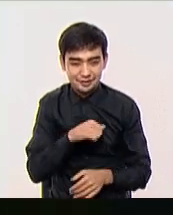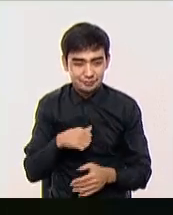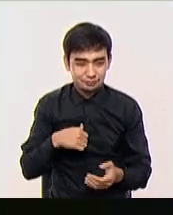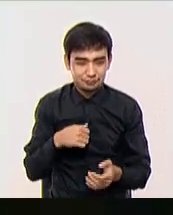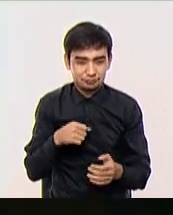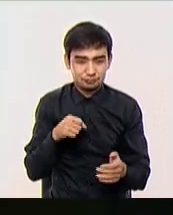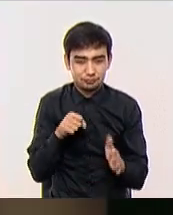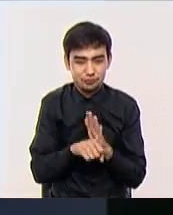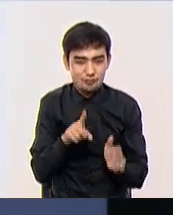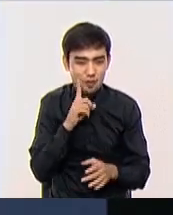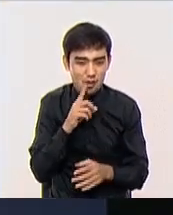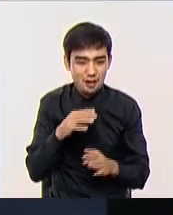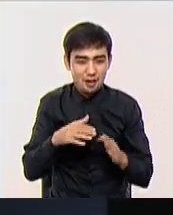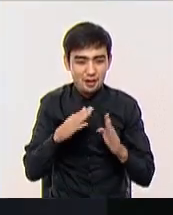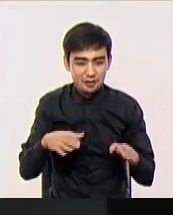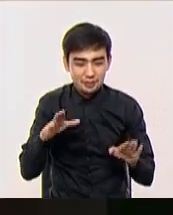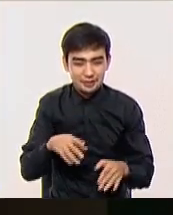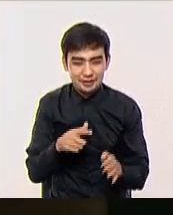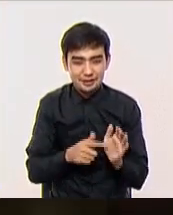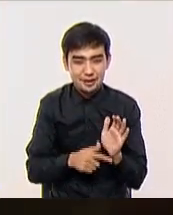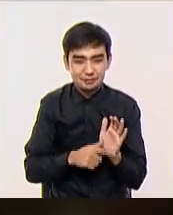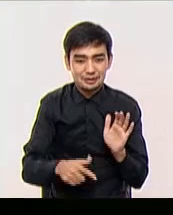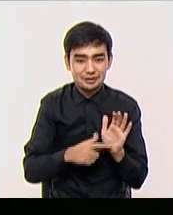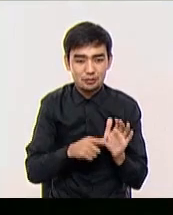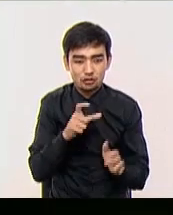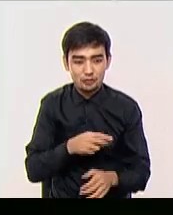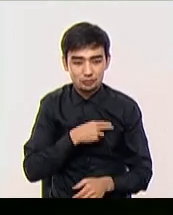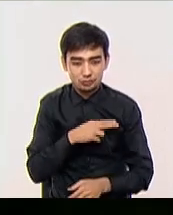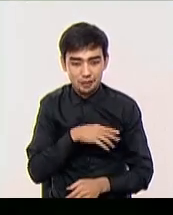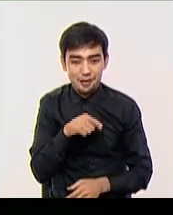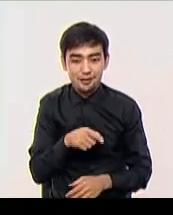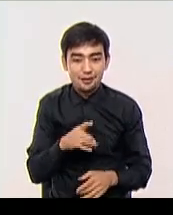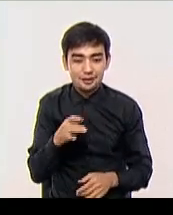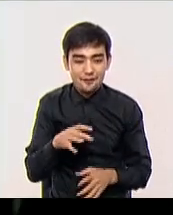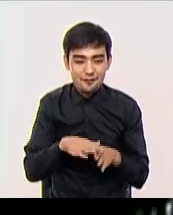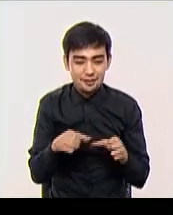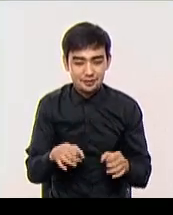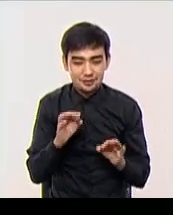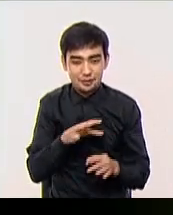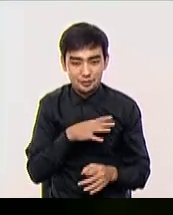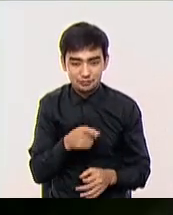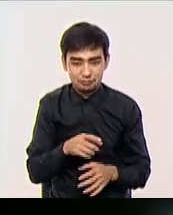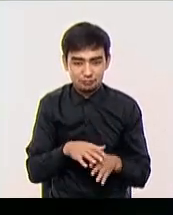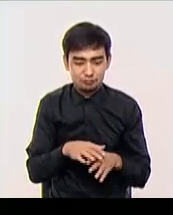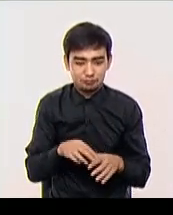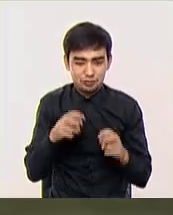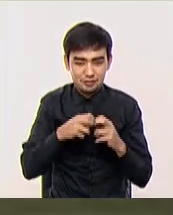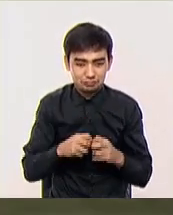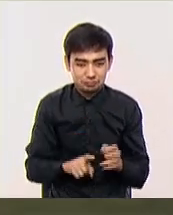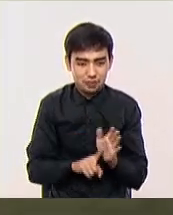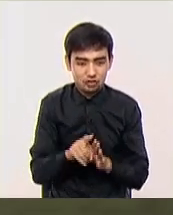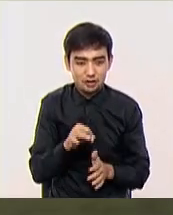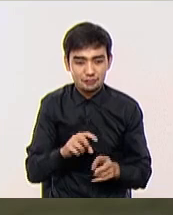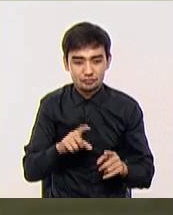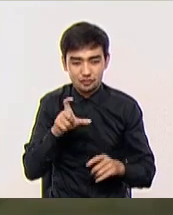экстремист атаковал молодежный лагерь. Тогда погибли 77 человек. В этот раз власти объявили, что начато масштабное расследование.